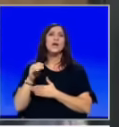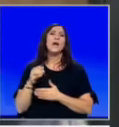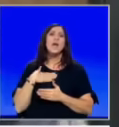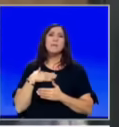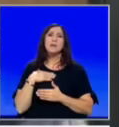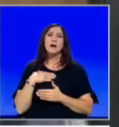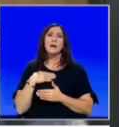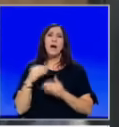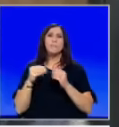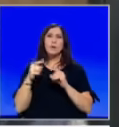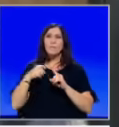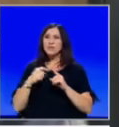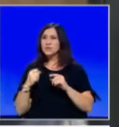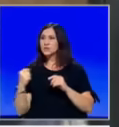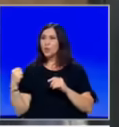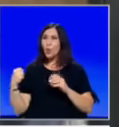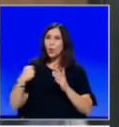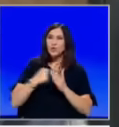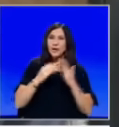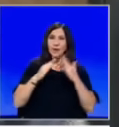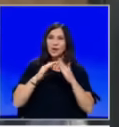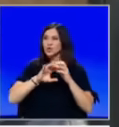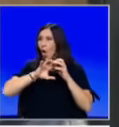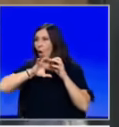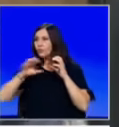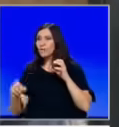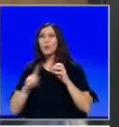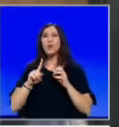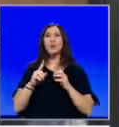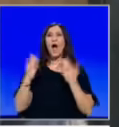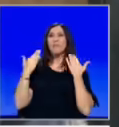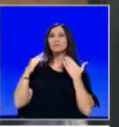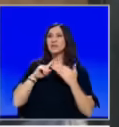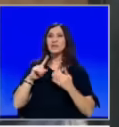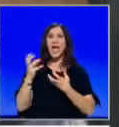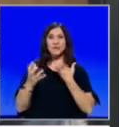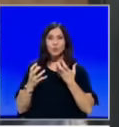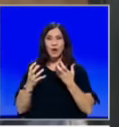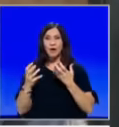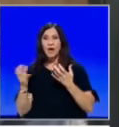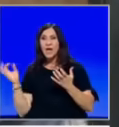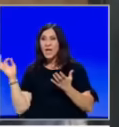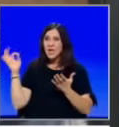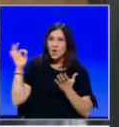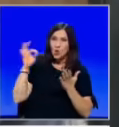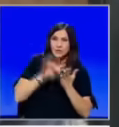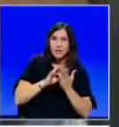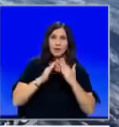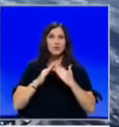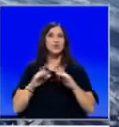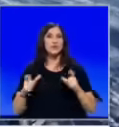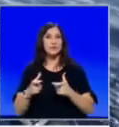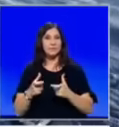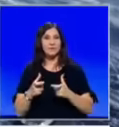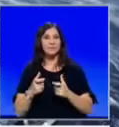оцеляла при пътя и през атмосферата, останала неизгоряла и паднала до повърхността, т.е. оцелила къщата на някакво